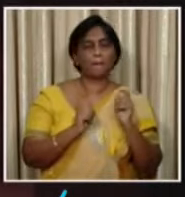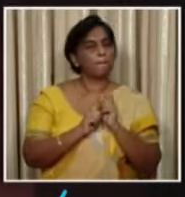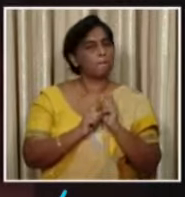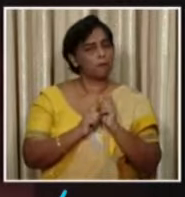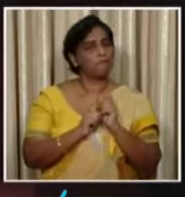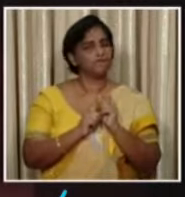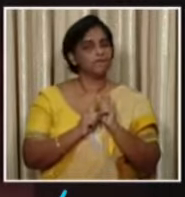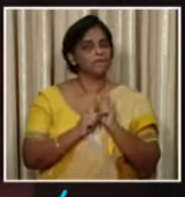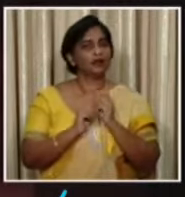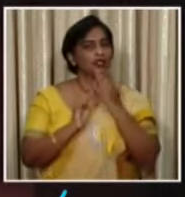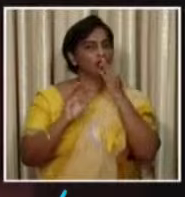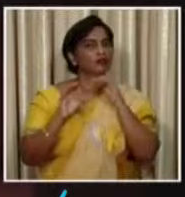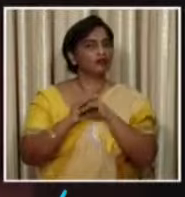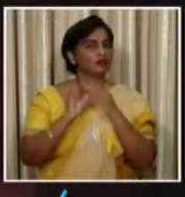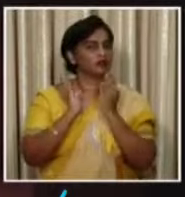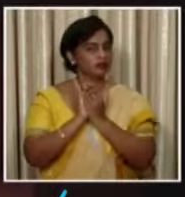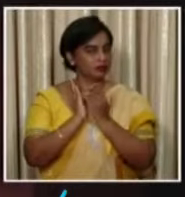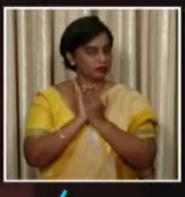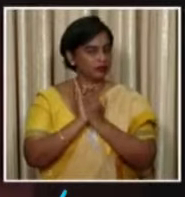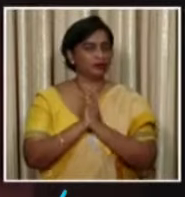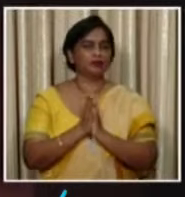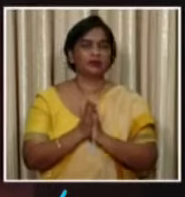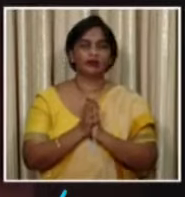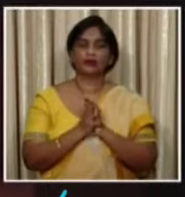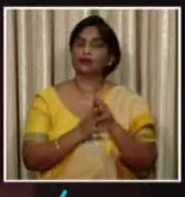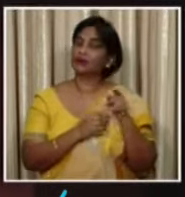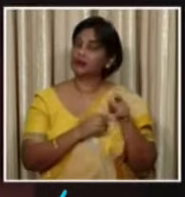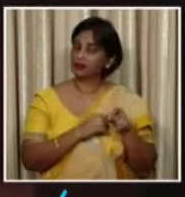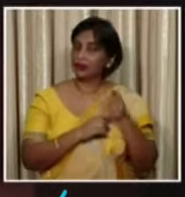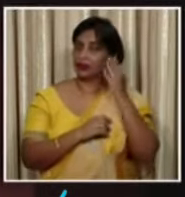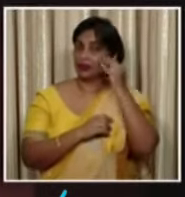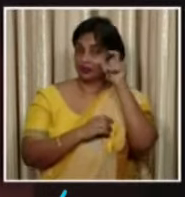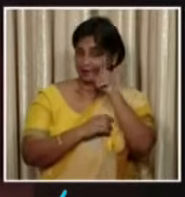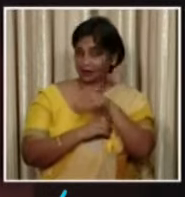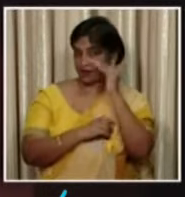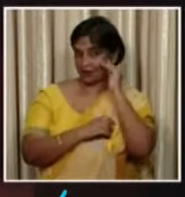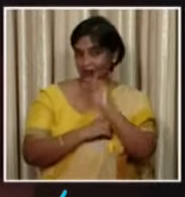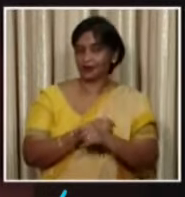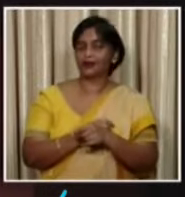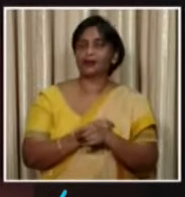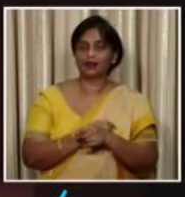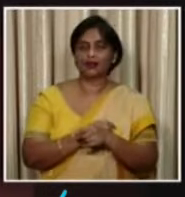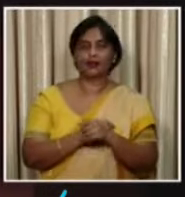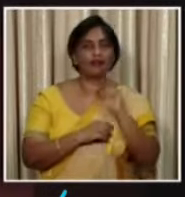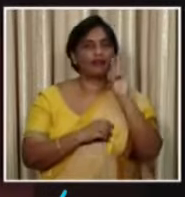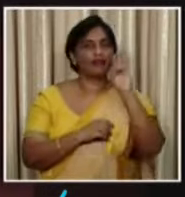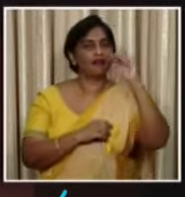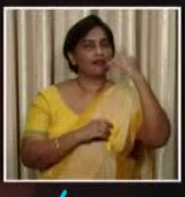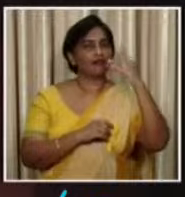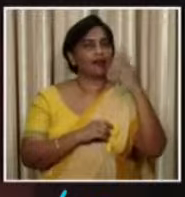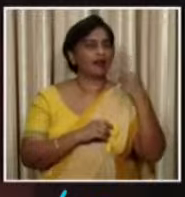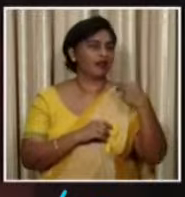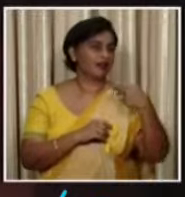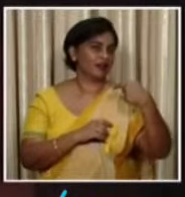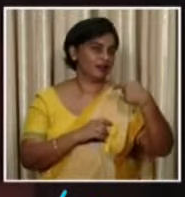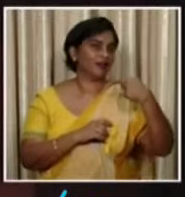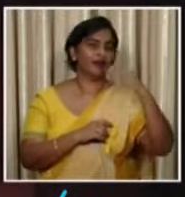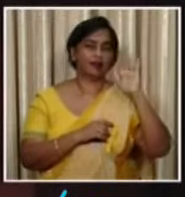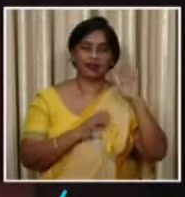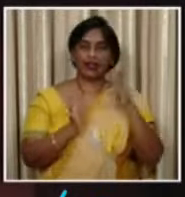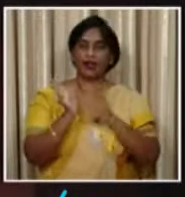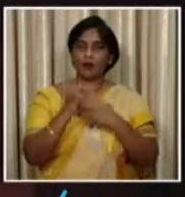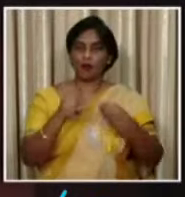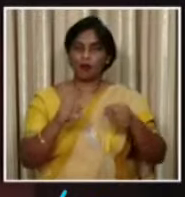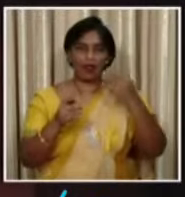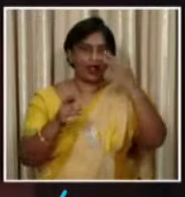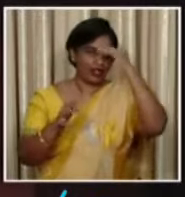සිරි පියරත්න විදුහලේ ඉගෙනුම ලබන්නේ මේ දැරිය වග ඉරිදා පොළ ආසන්නයේ